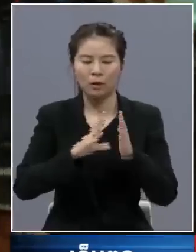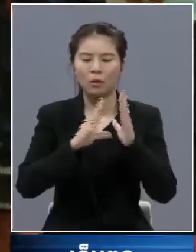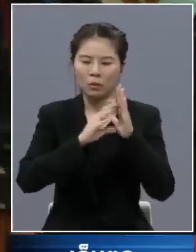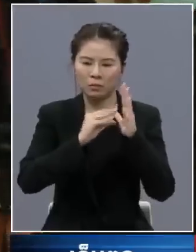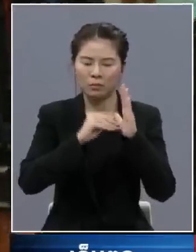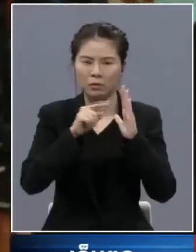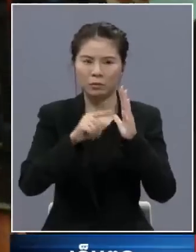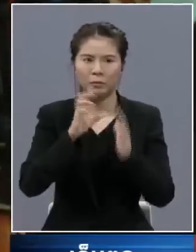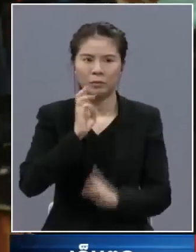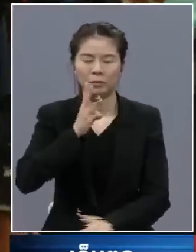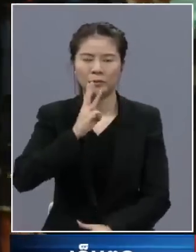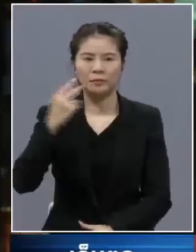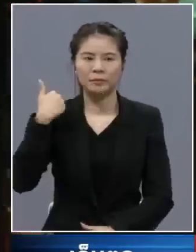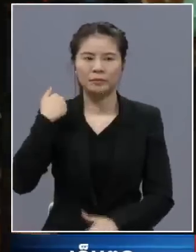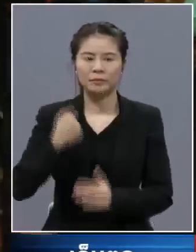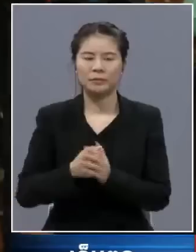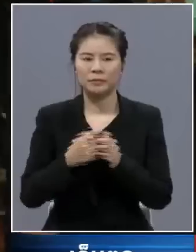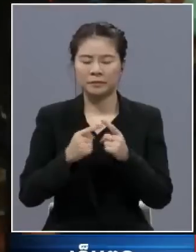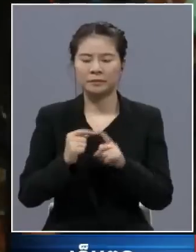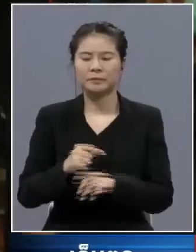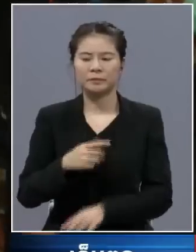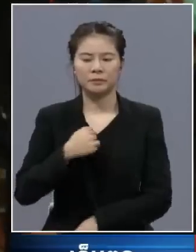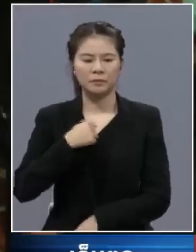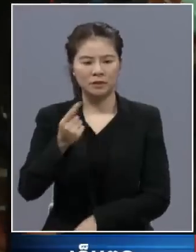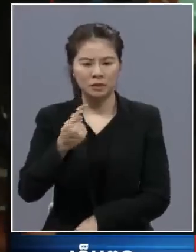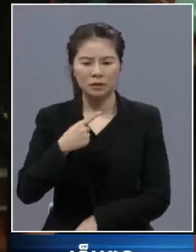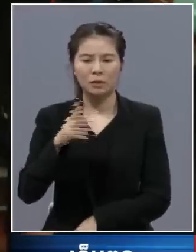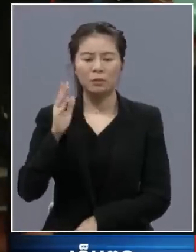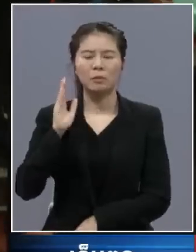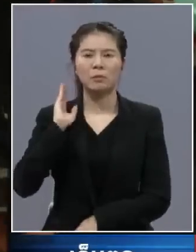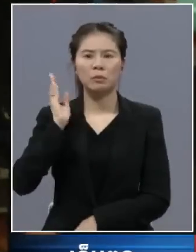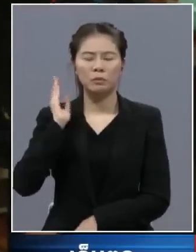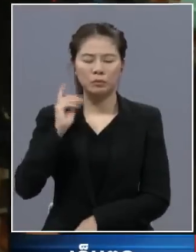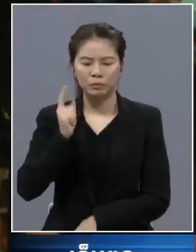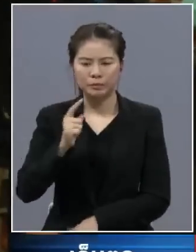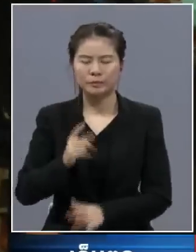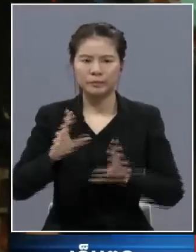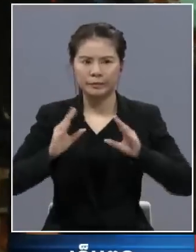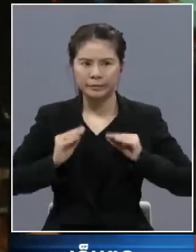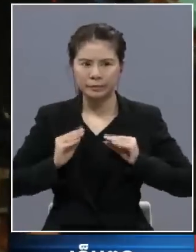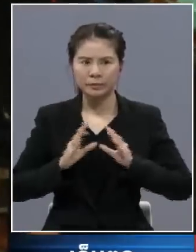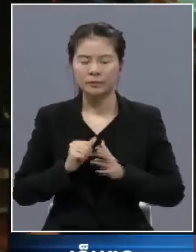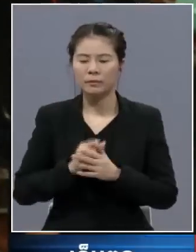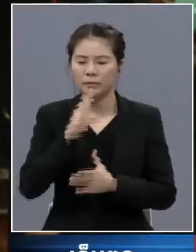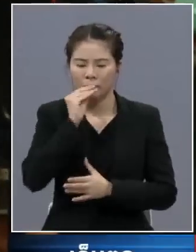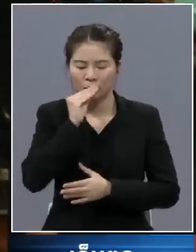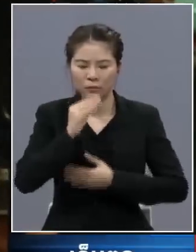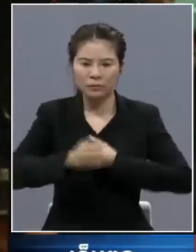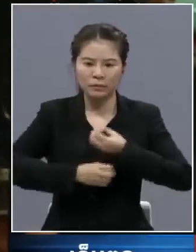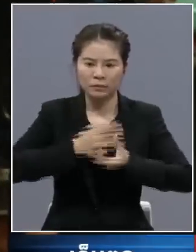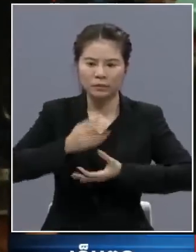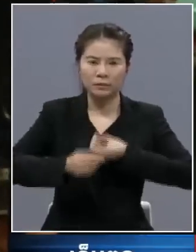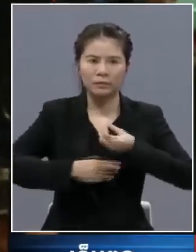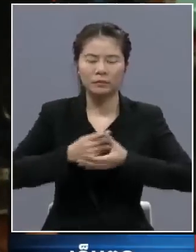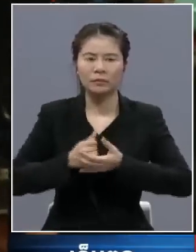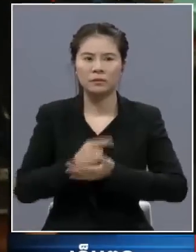าอ้างและเนื่องจากเป็นลูกผู้ชายด้วยกันทั้งคู่ทั้งต่อหน้าและรับหลังควรจะพูดกันด้วยอารมณ์และความรู้สึกในแมสเสจเดียวกัน